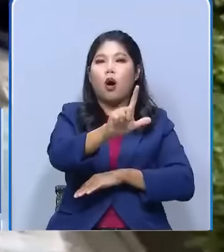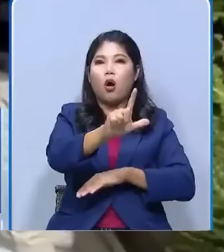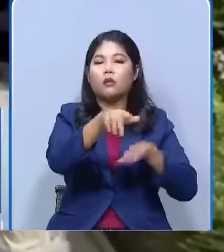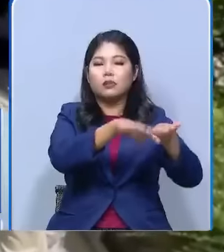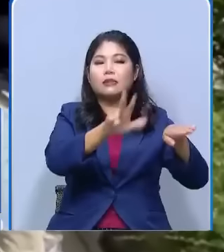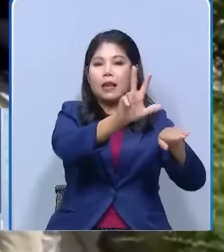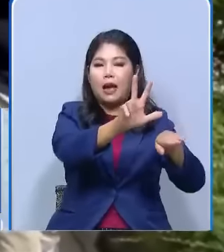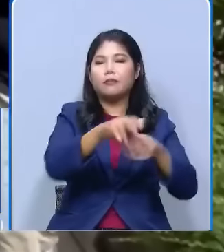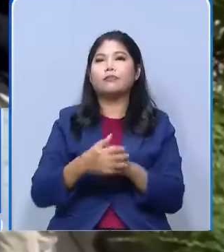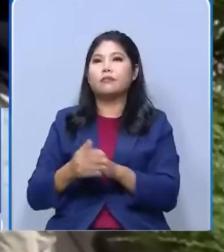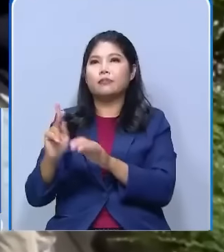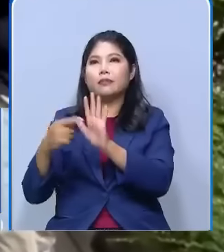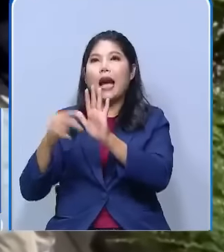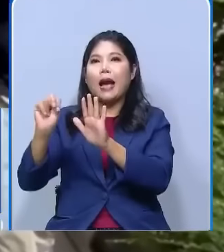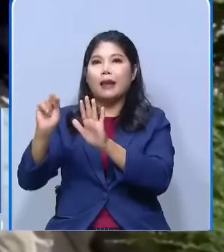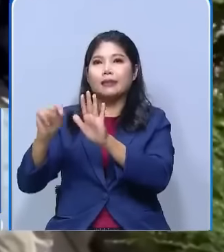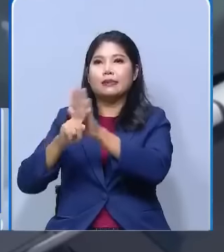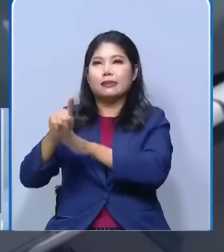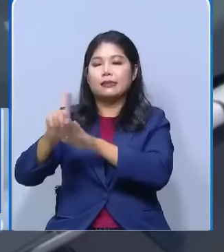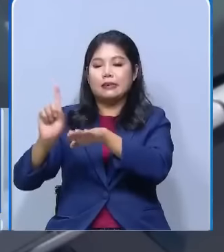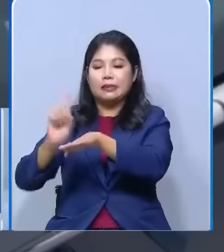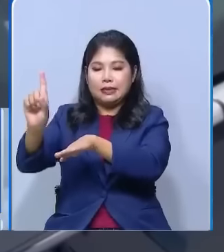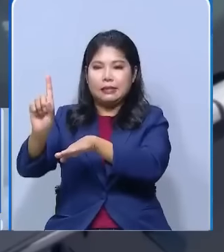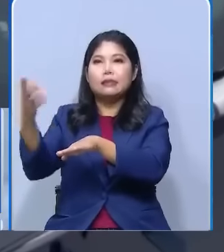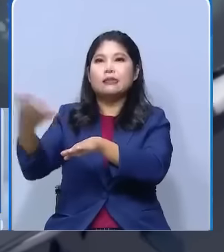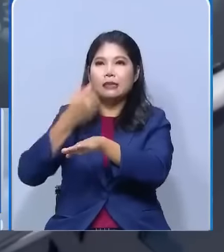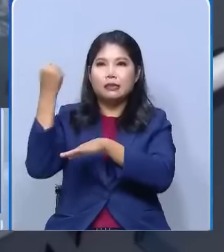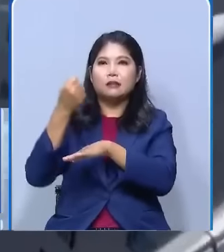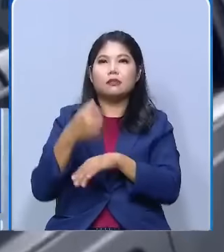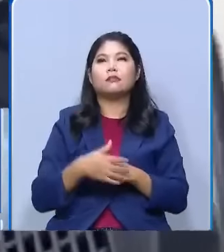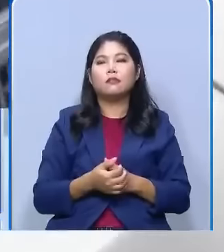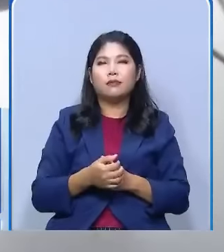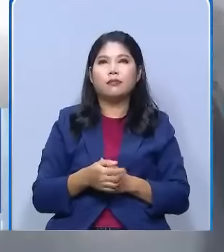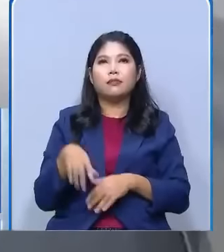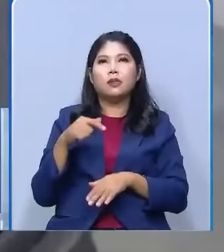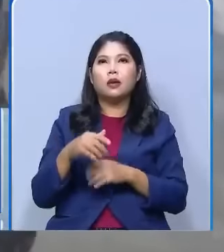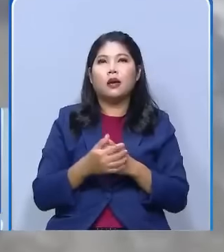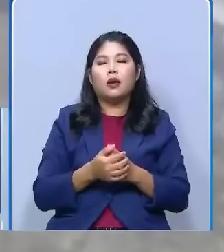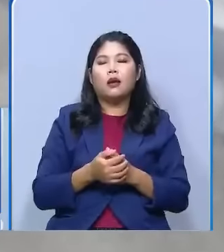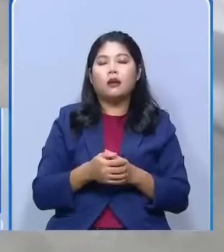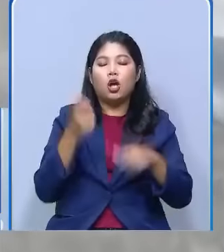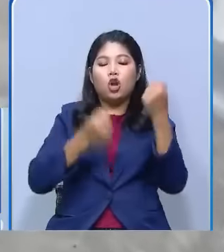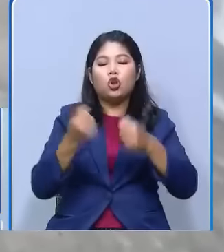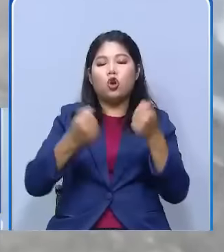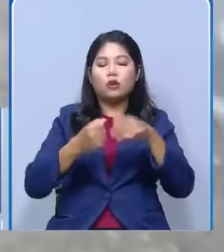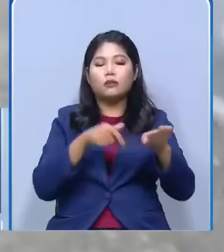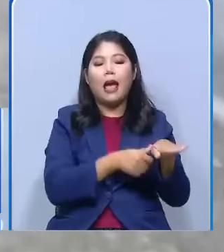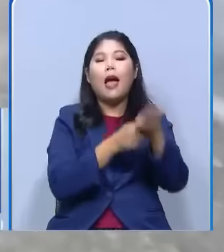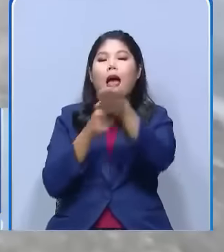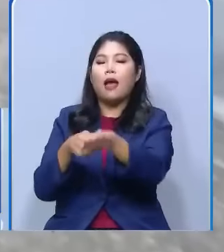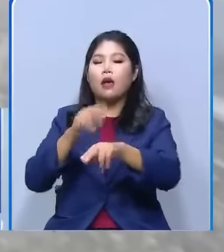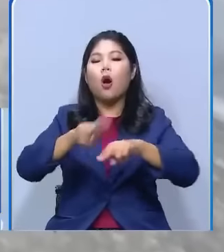กันอีก1คันก็รวมเป็น4คันซึ่งก็เป็นรถที่บอสพอลนะคะได้รับตอนที่คือให้อ่ะคือให้บอสการไปของขวัญวันเ